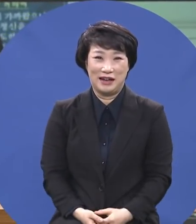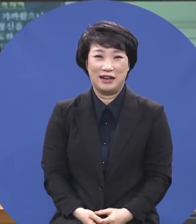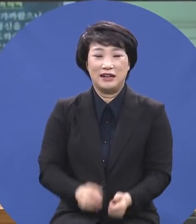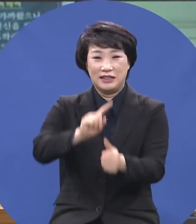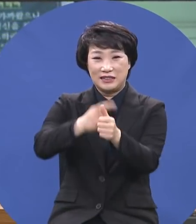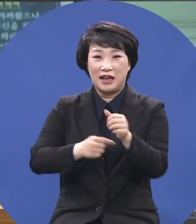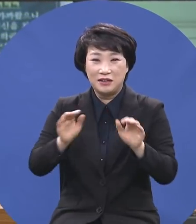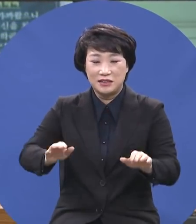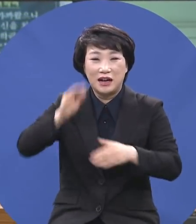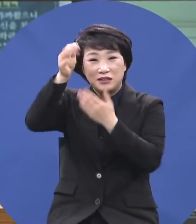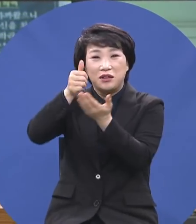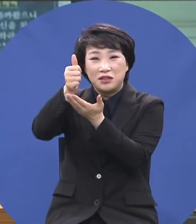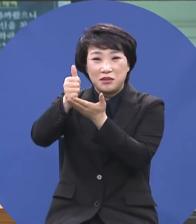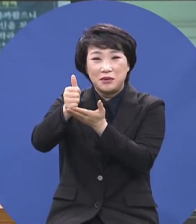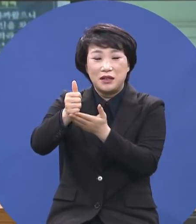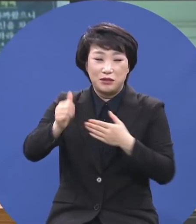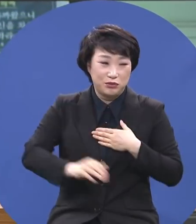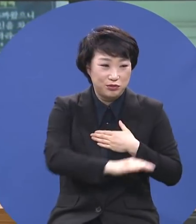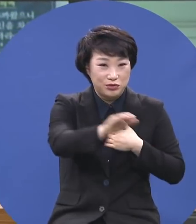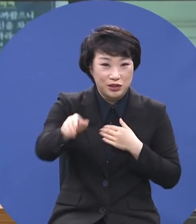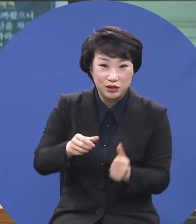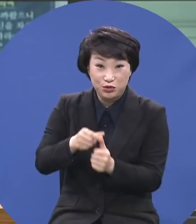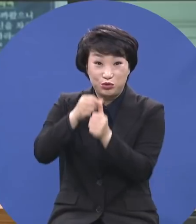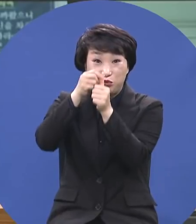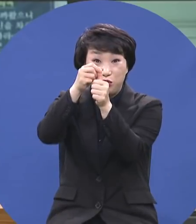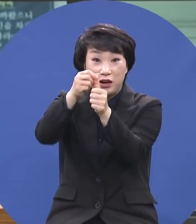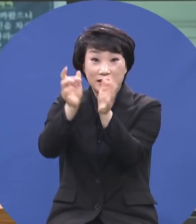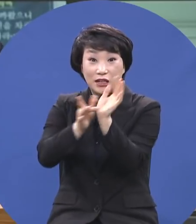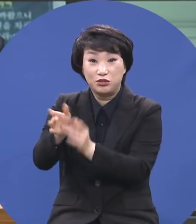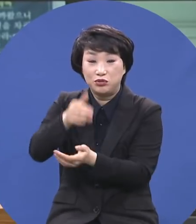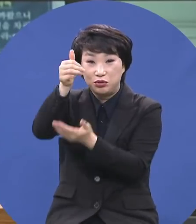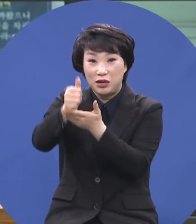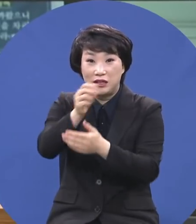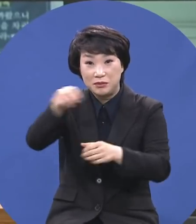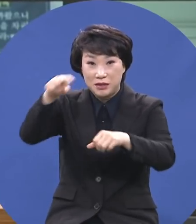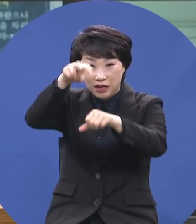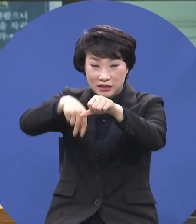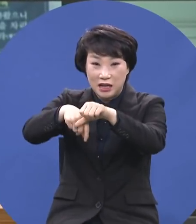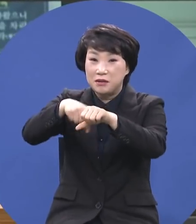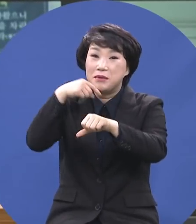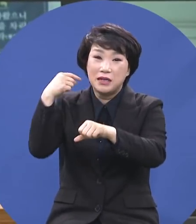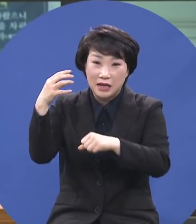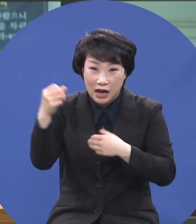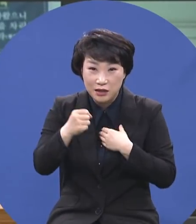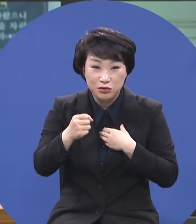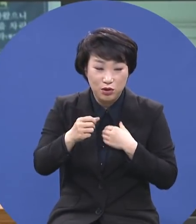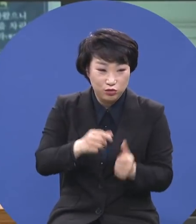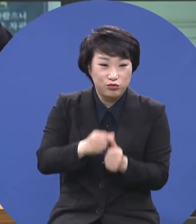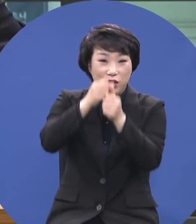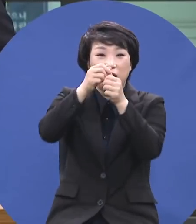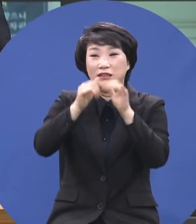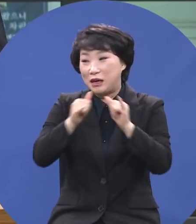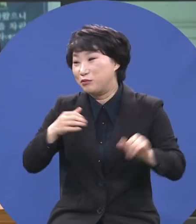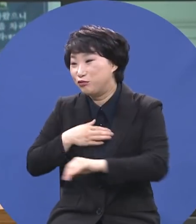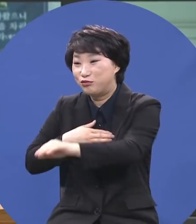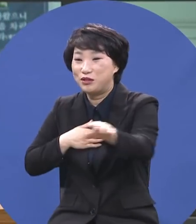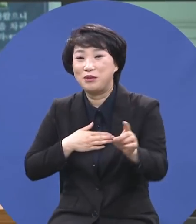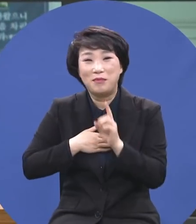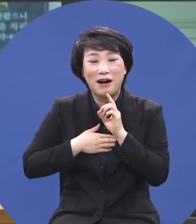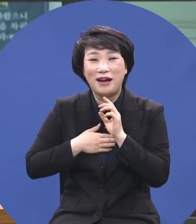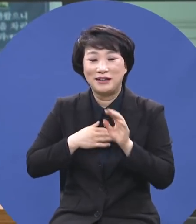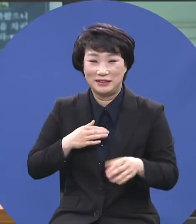그러므로 성령은 우리를 구원하신 예수 그리스도의 십자가의 피로 구원받은 자만이